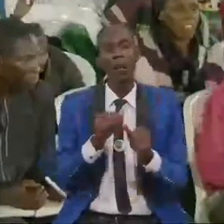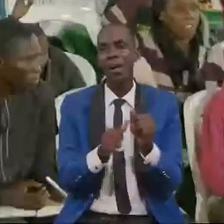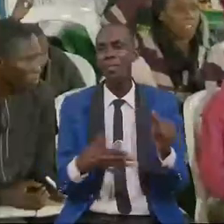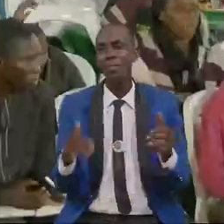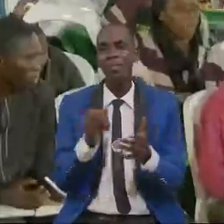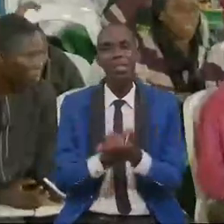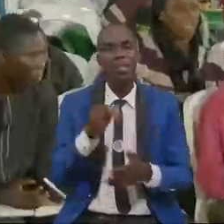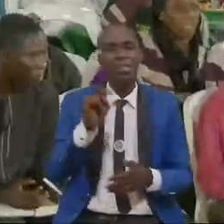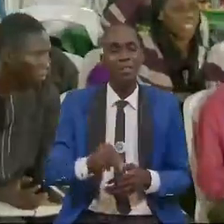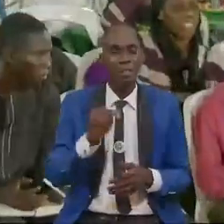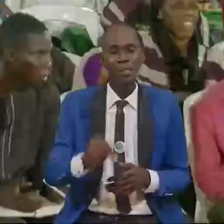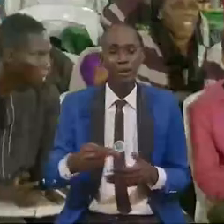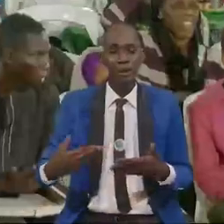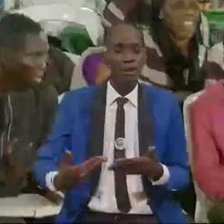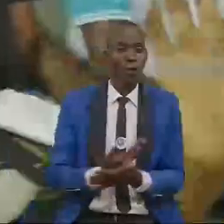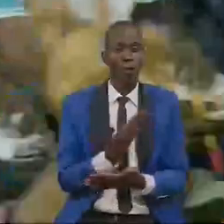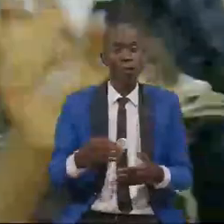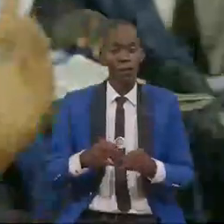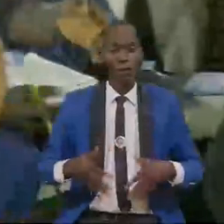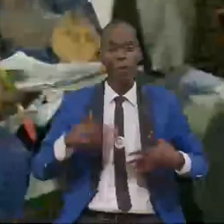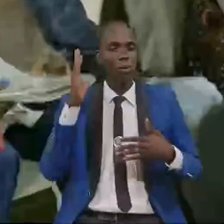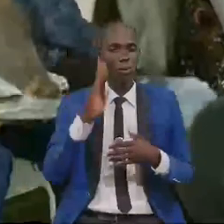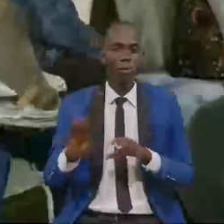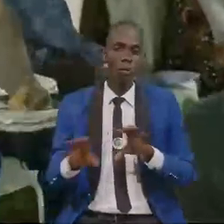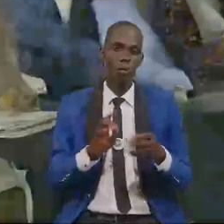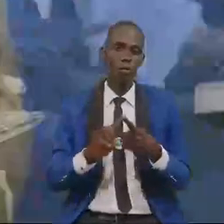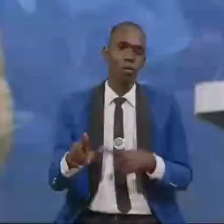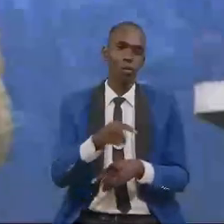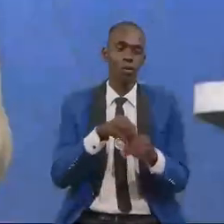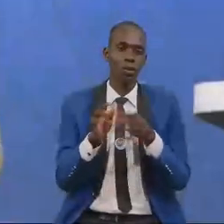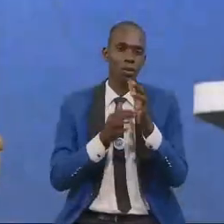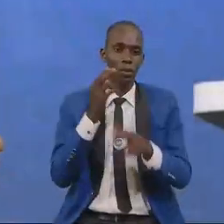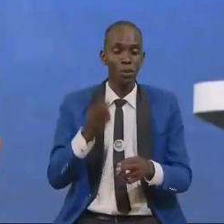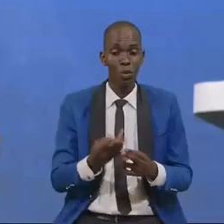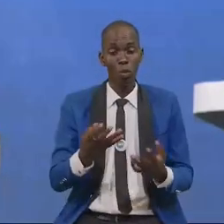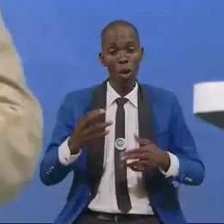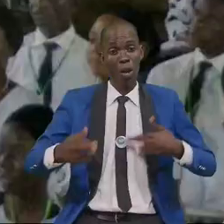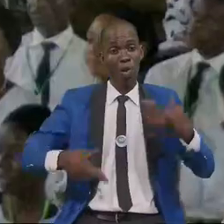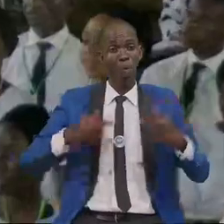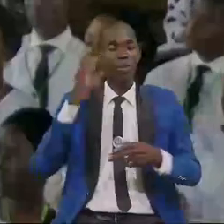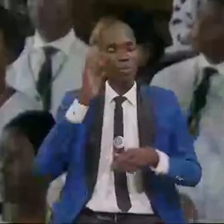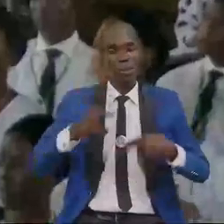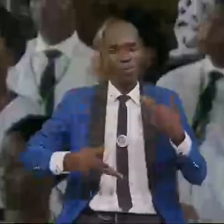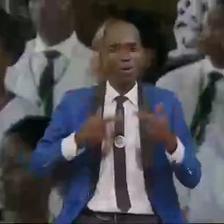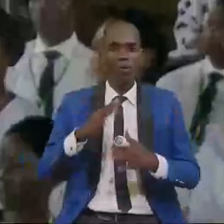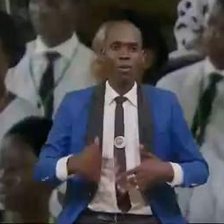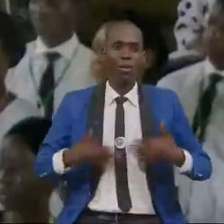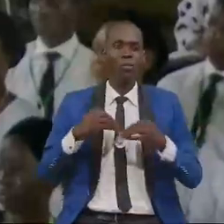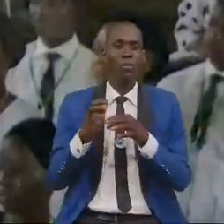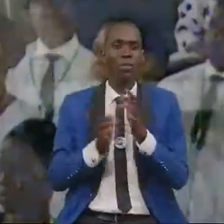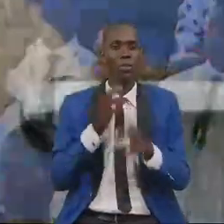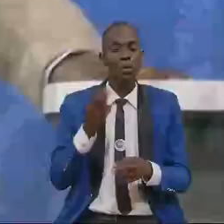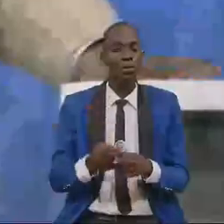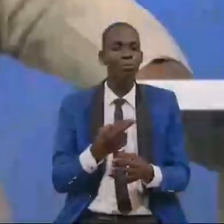renouvellement dans ta vie il va renouveler tout le réveil dans ta vie il va réveiller ta vie la restauration